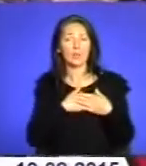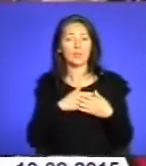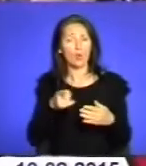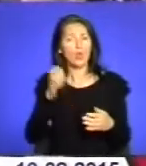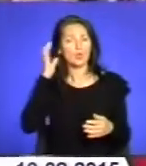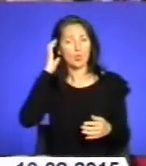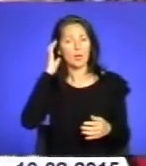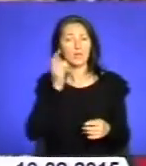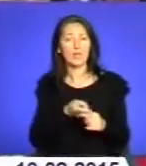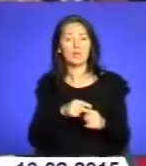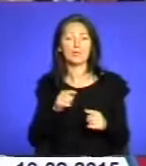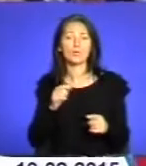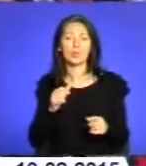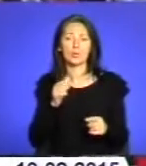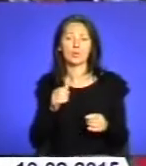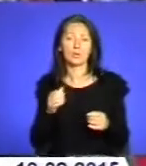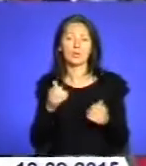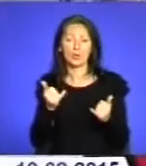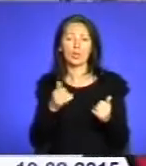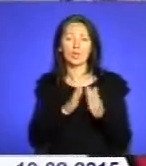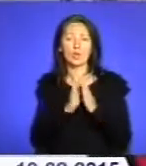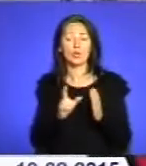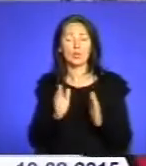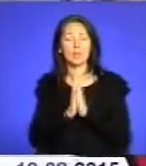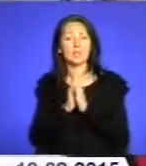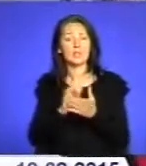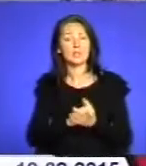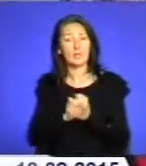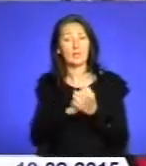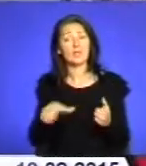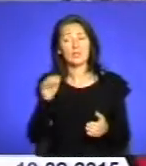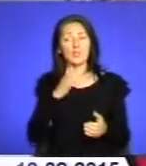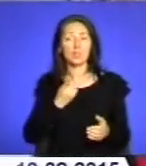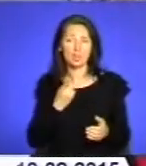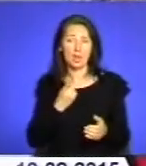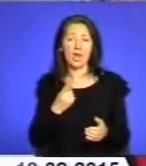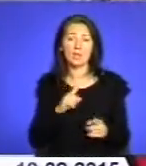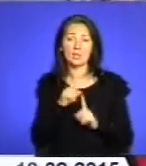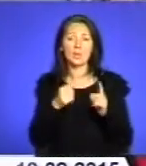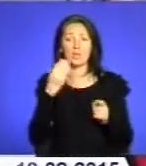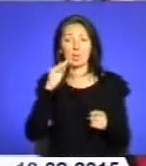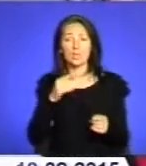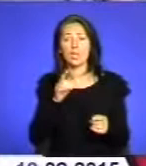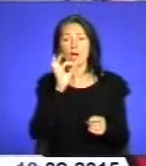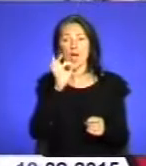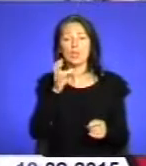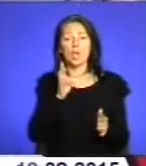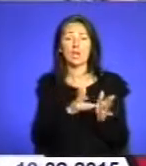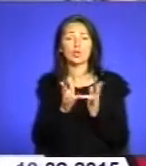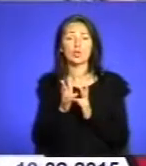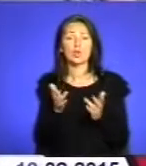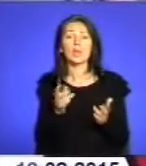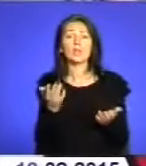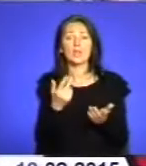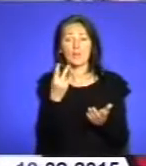громадянин зараз чекає змін на краще. Каже Господь, де двоє, троє зберуться моє ім'я, там я серед них перебуваю. Ця молитва,